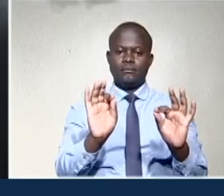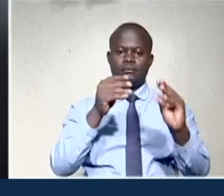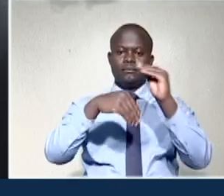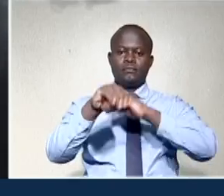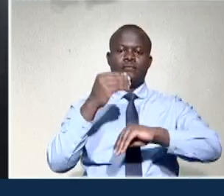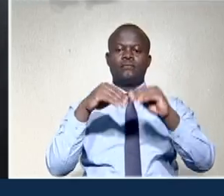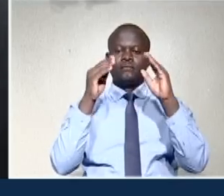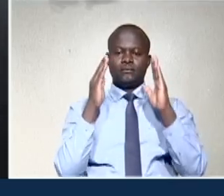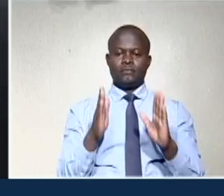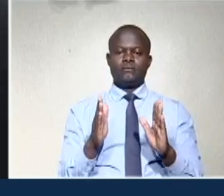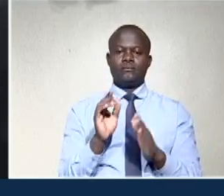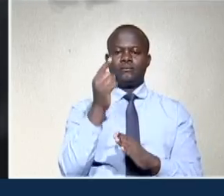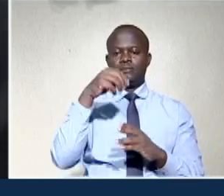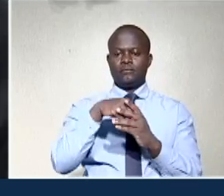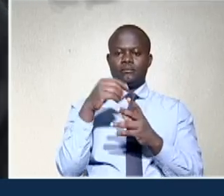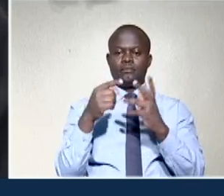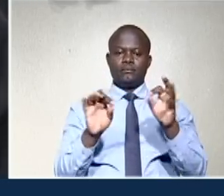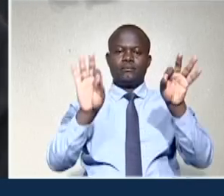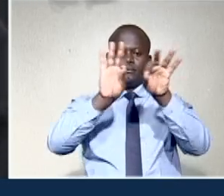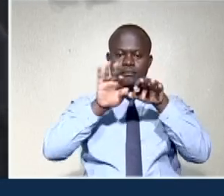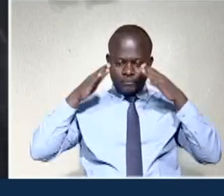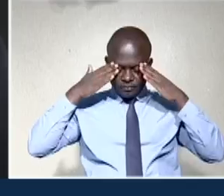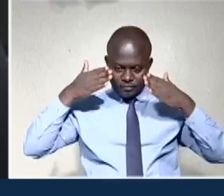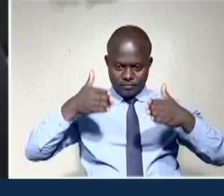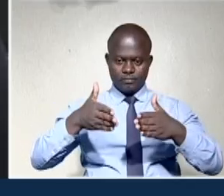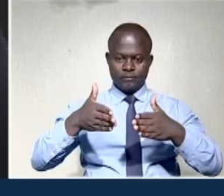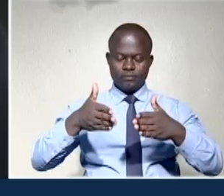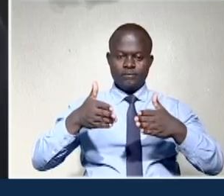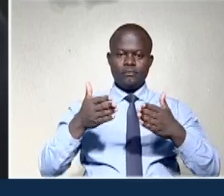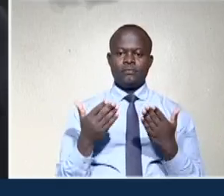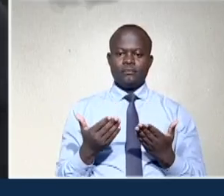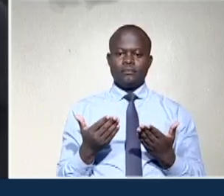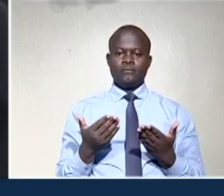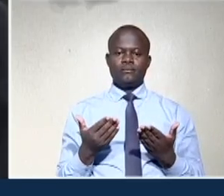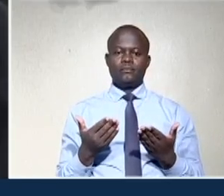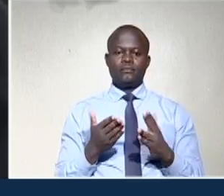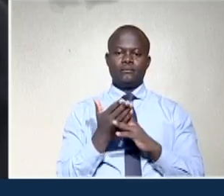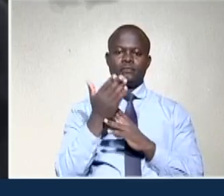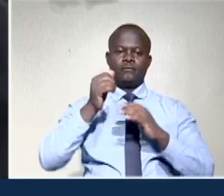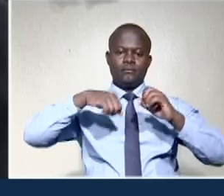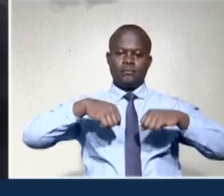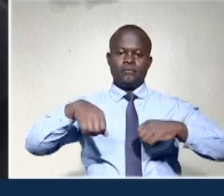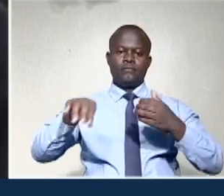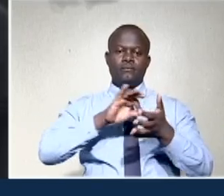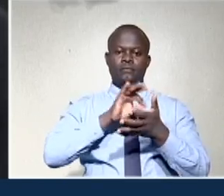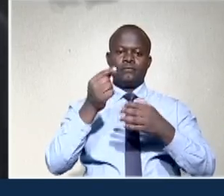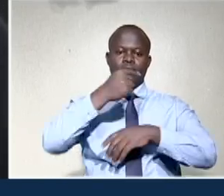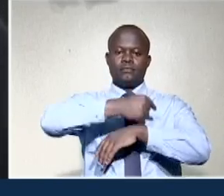ubucuruzi ni imwe mu by'ingenzi dushyize imbere. Binyuze mu masezerano yasinywe uyu